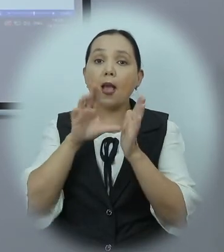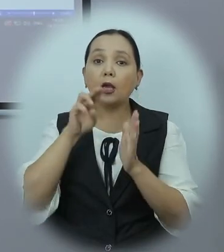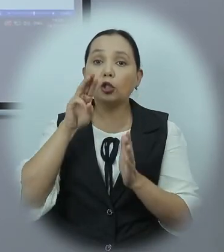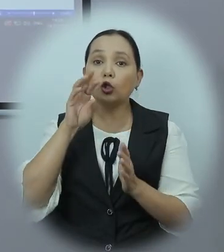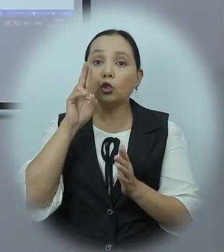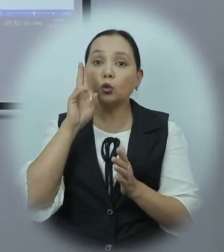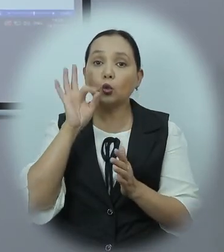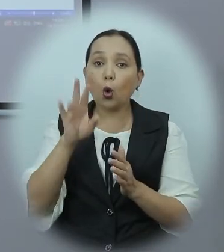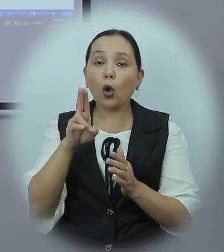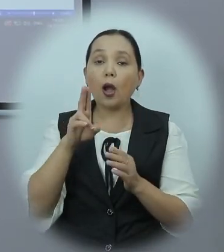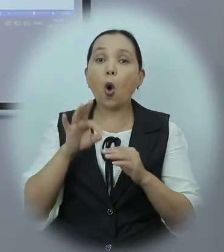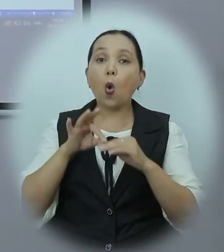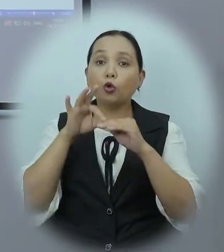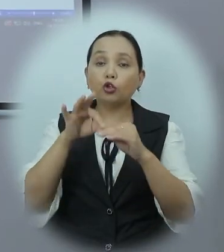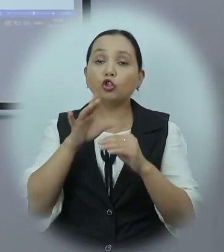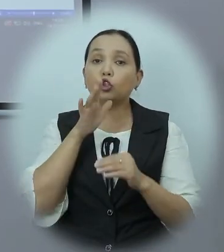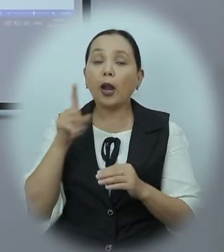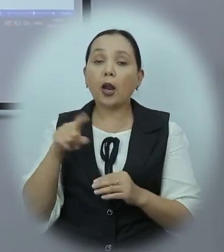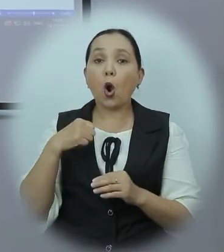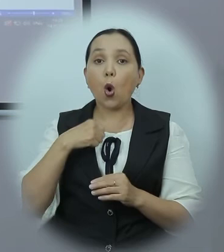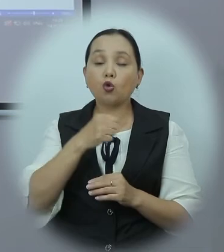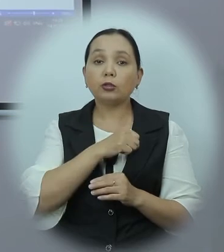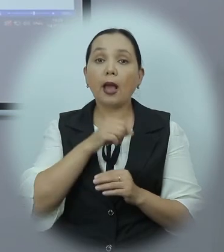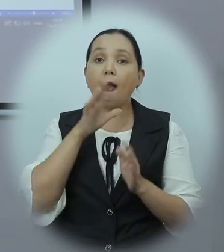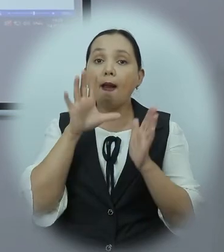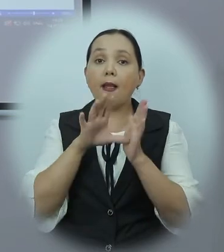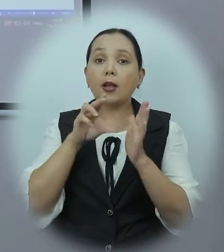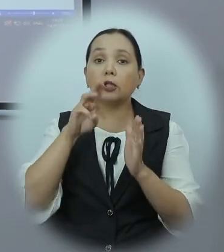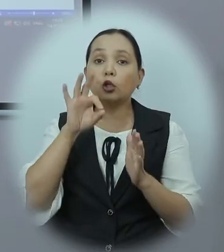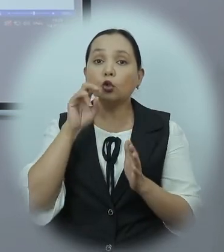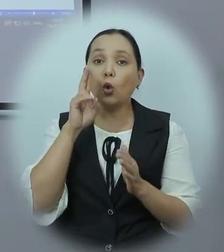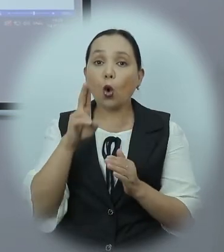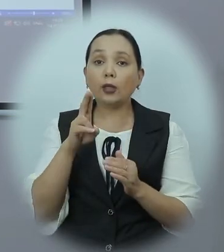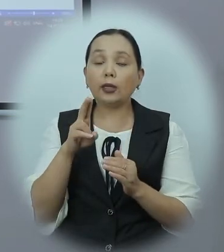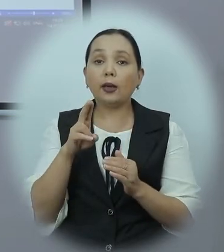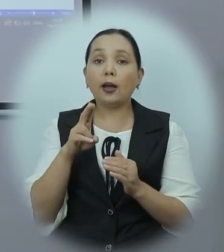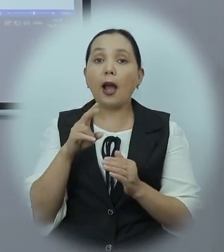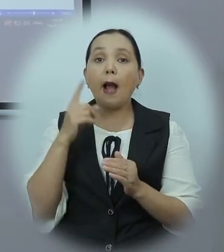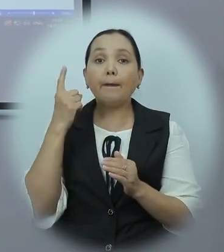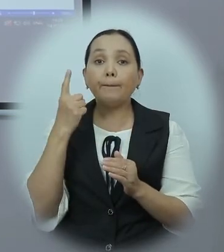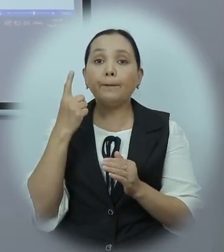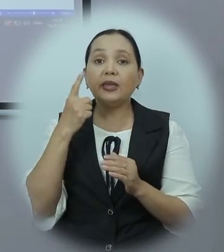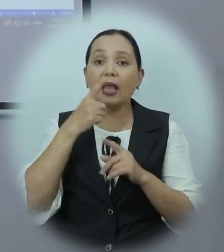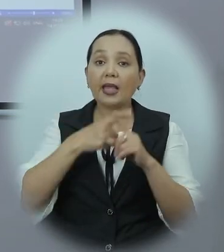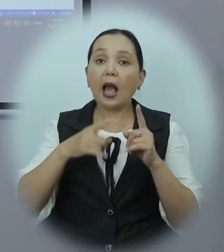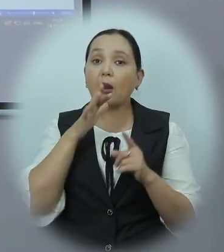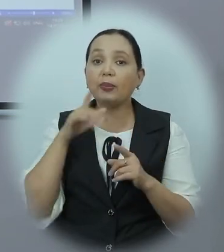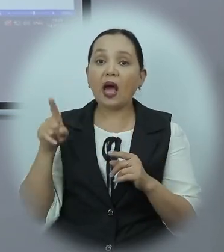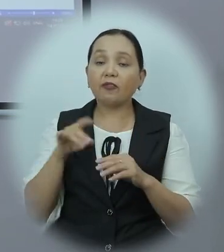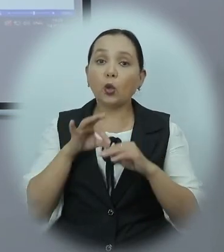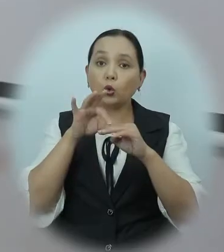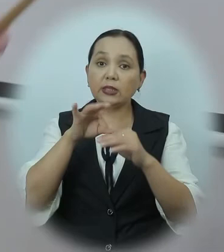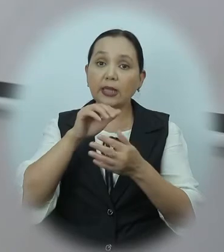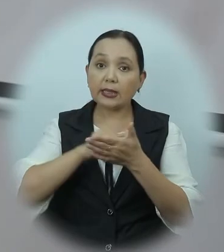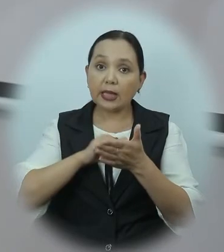oqib o'tish jarayonida o'zidan elektr tokini bitta yarim davrini o'tkazganligi